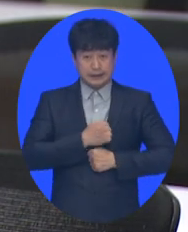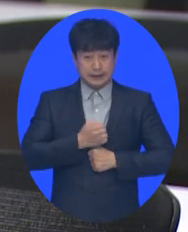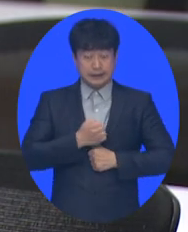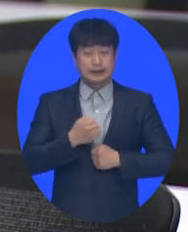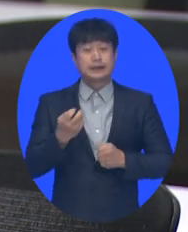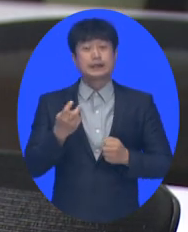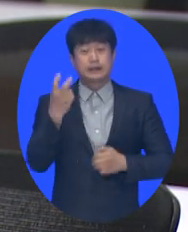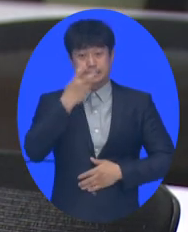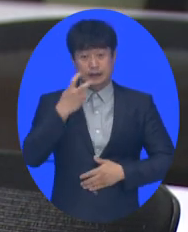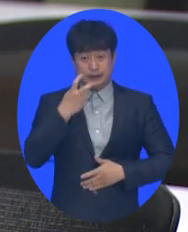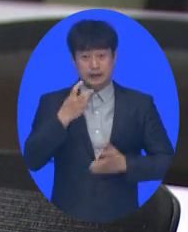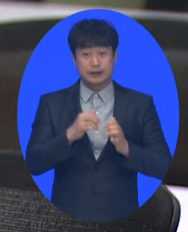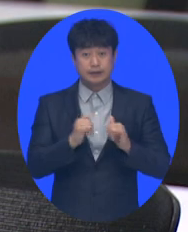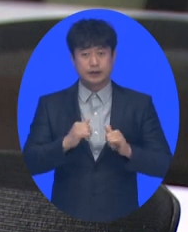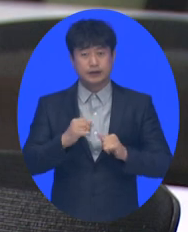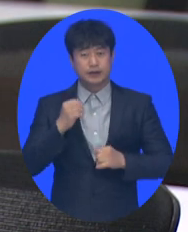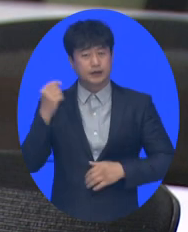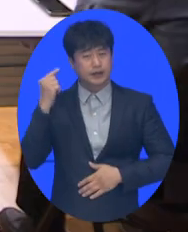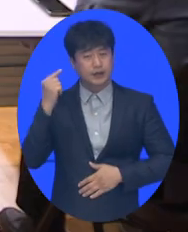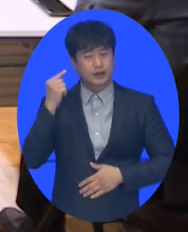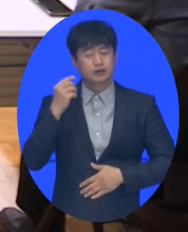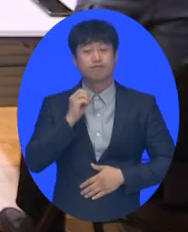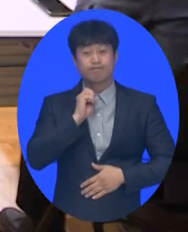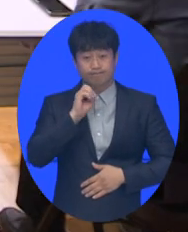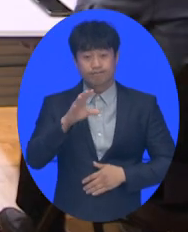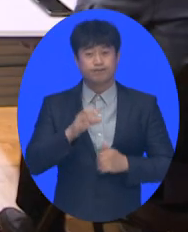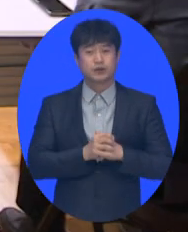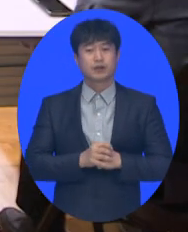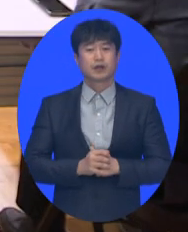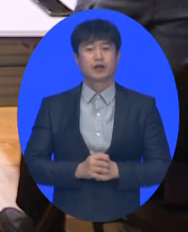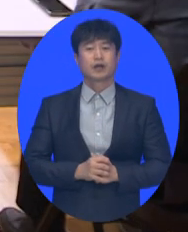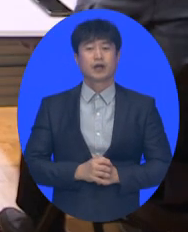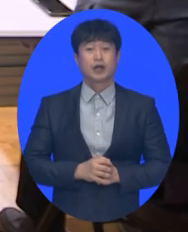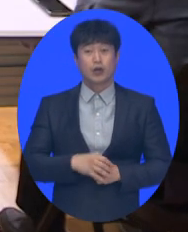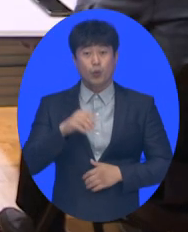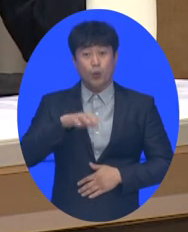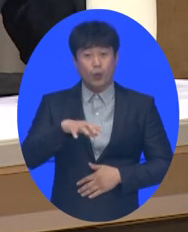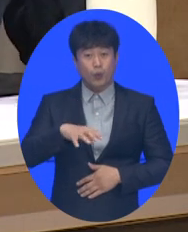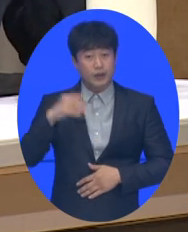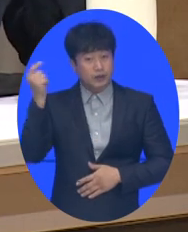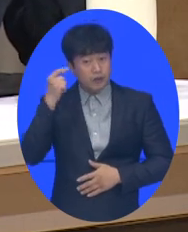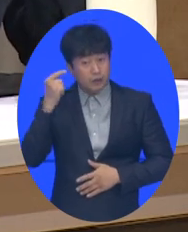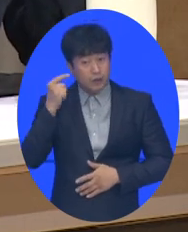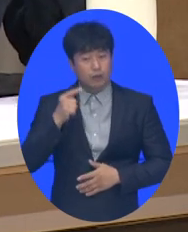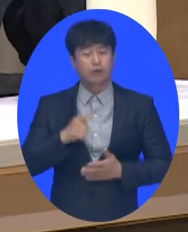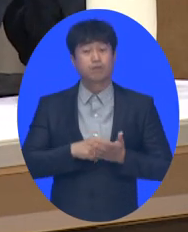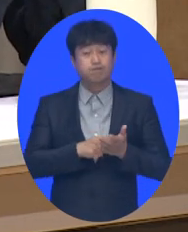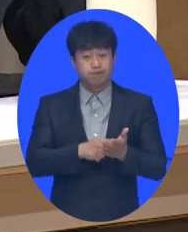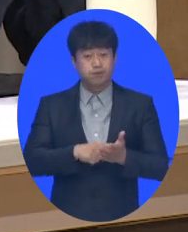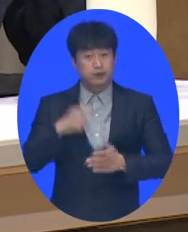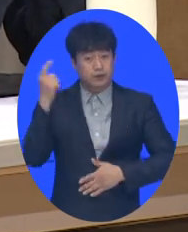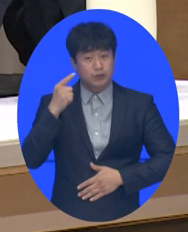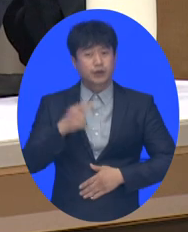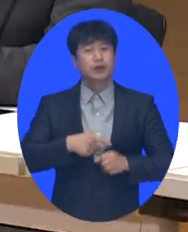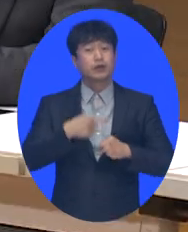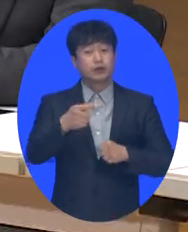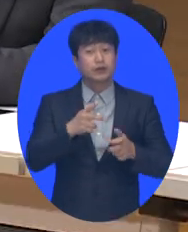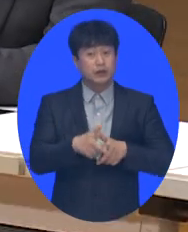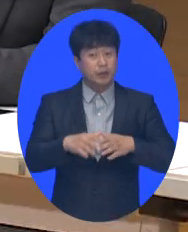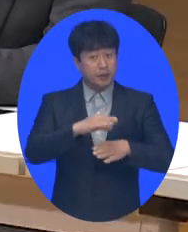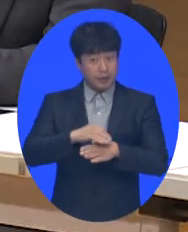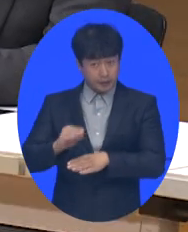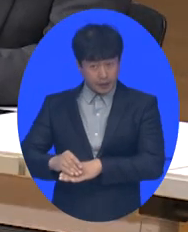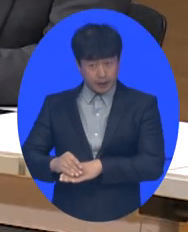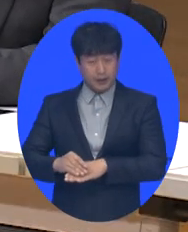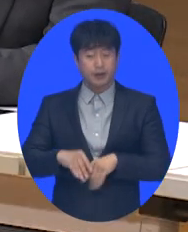지킴이들의 목소리를 듣는 시간도 가졌습니다 현장 애로 사항을 청취하고 권의 사항을 수렴해 내년 사업의 개선 방안을 마련하기